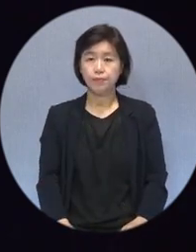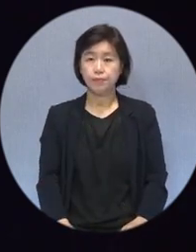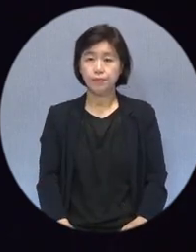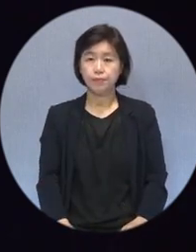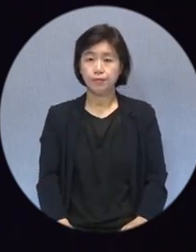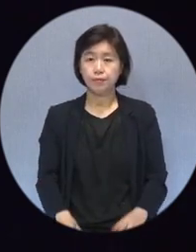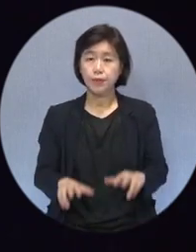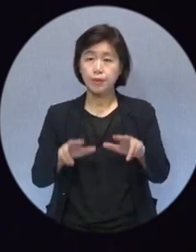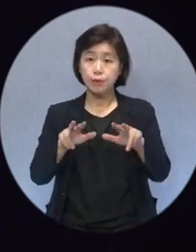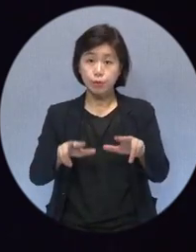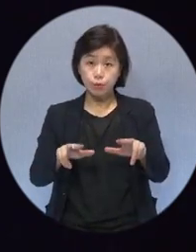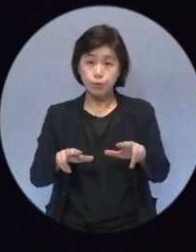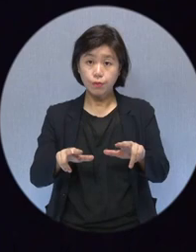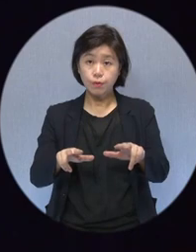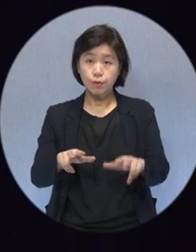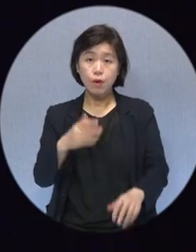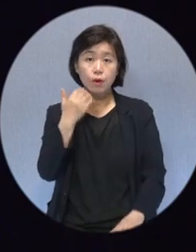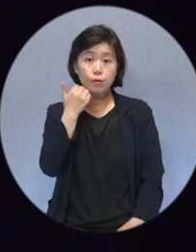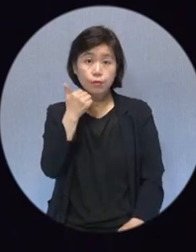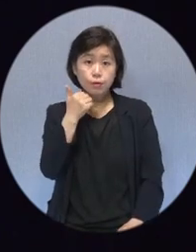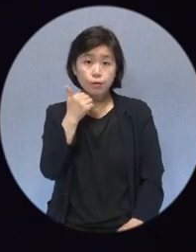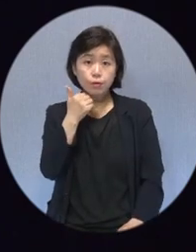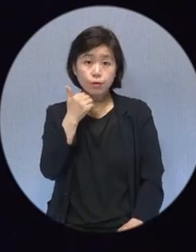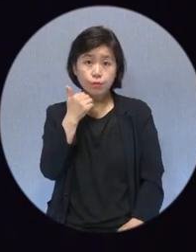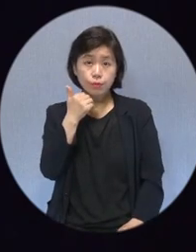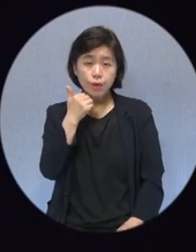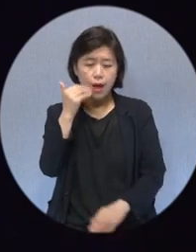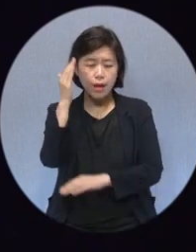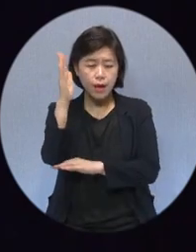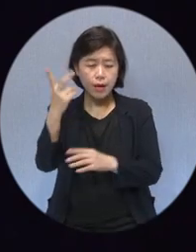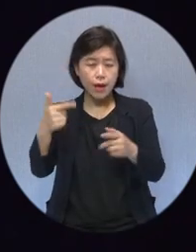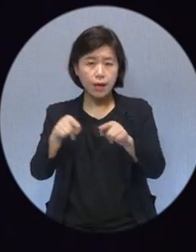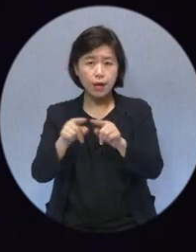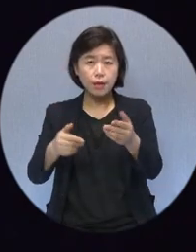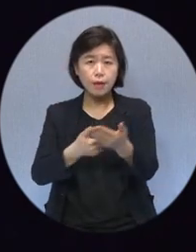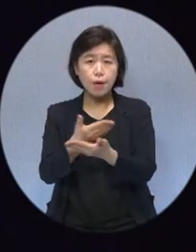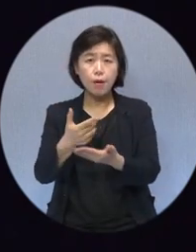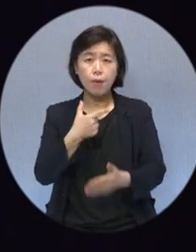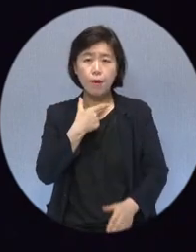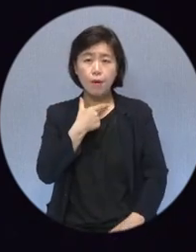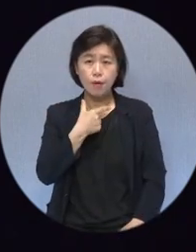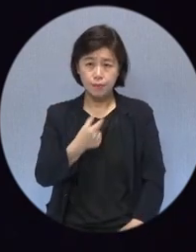아직도 누군가의 사연이고 싶은 내 정전에